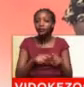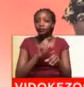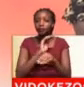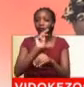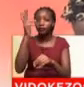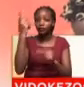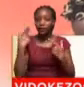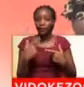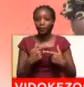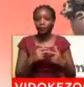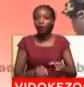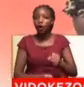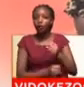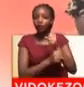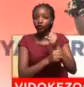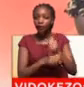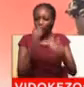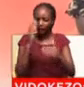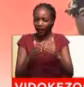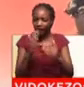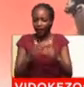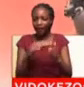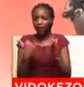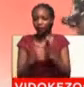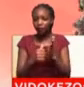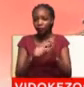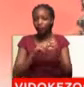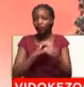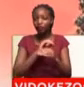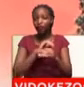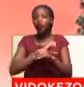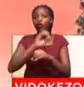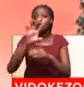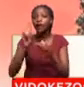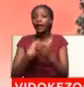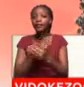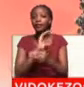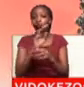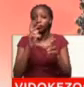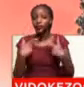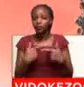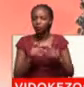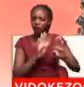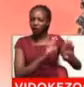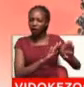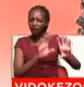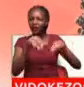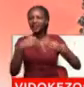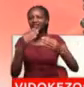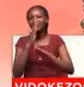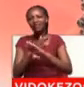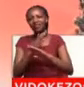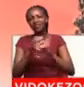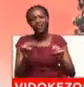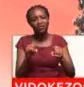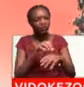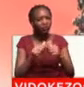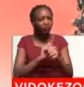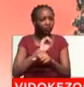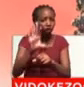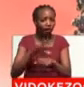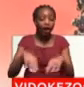katika vita dhidi ya corona na kumtaka kila Mkenya kukoma kusambaza habari za uongo. Vile vile